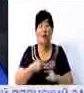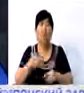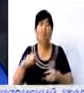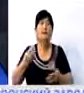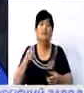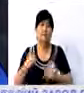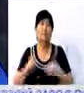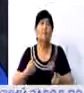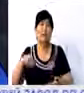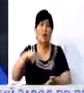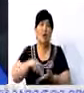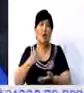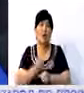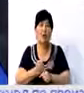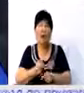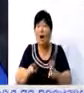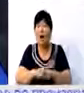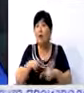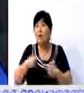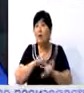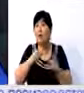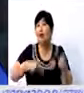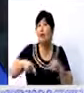крепко стоят на ногах. В результате нет роста субъектов